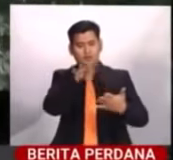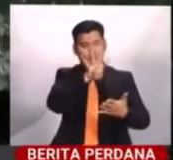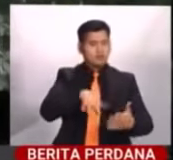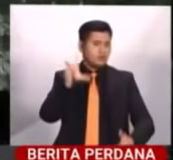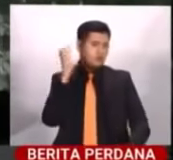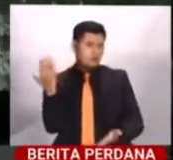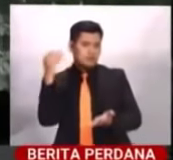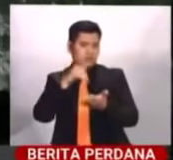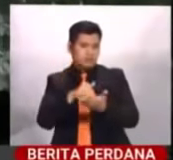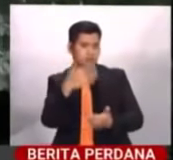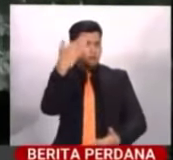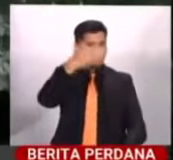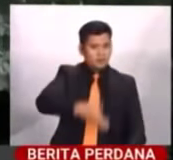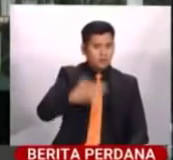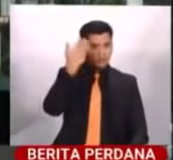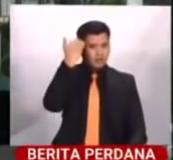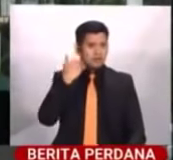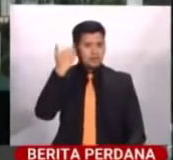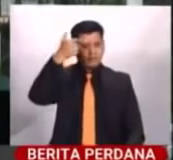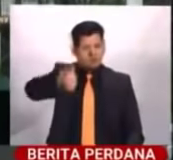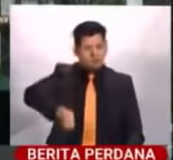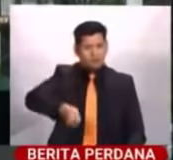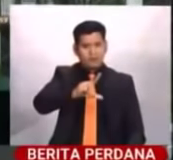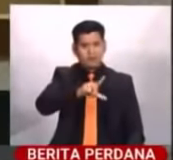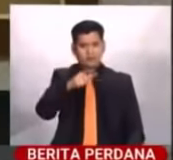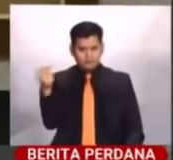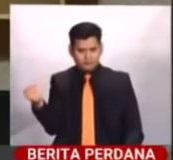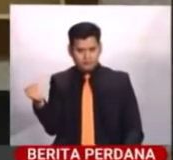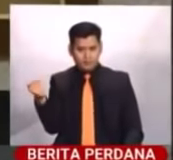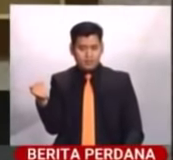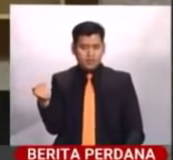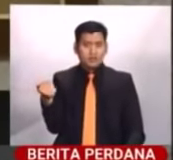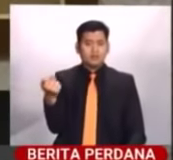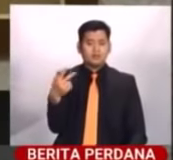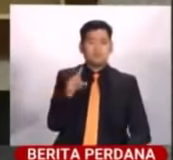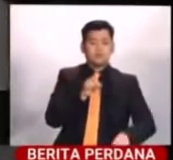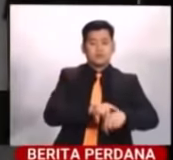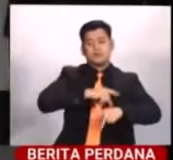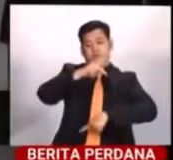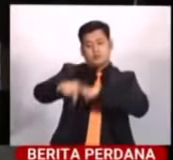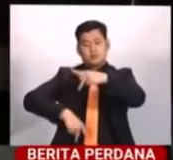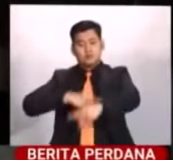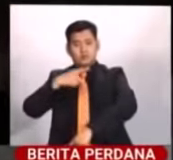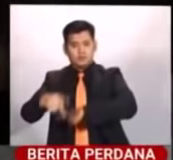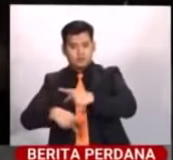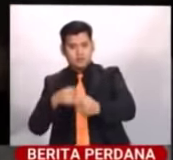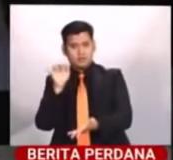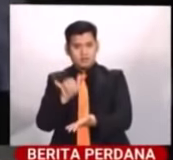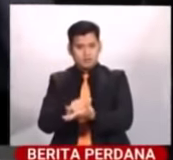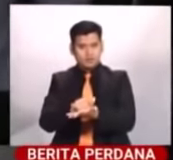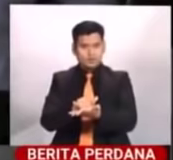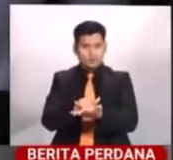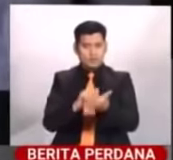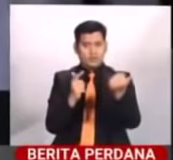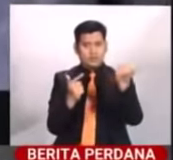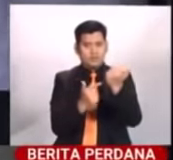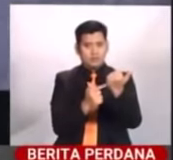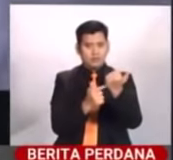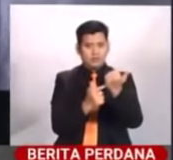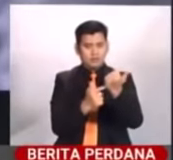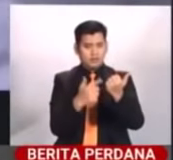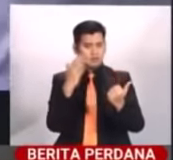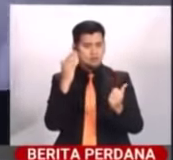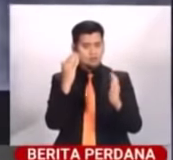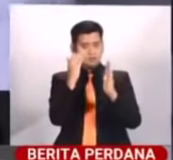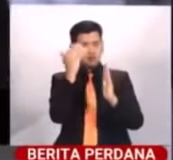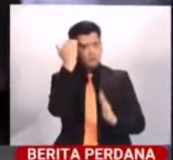hadapan Hakim Datuk Muhammad Jamil Husin. Bagaimanapun, semasa prosiding, Timbalan Pendakwa Raya Julia Ibrahim memfailkan permohonan